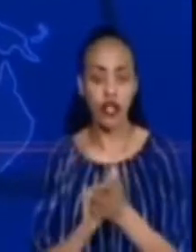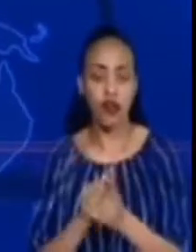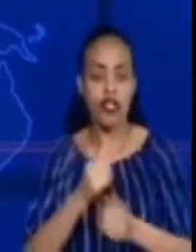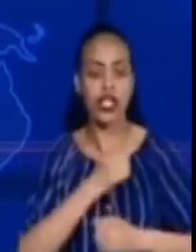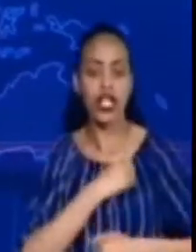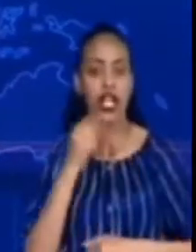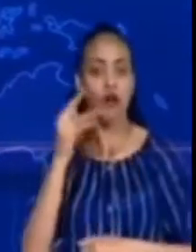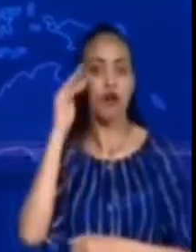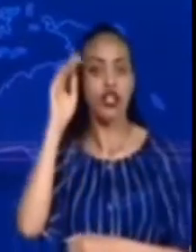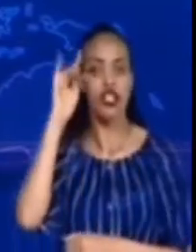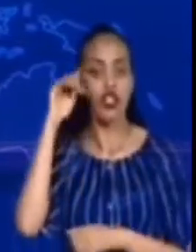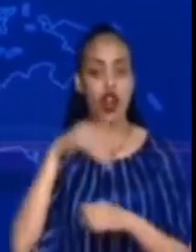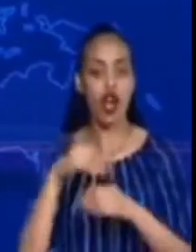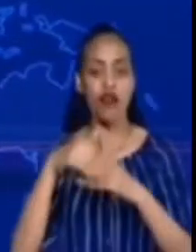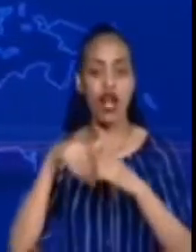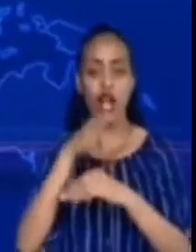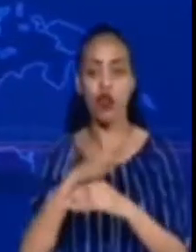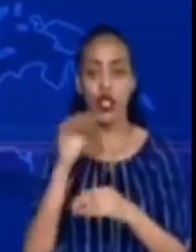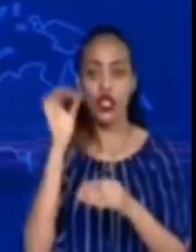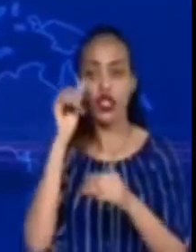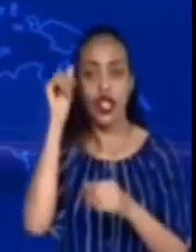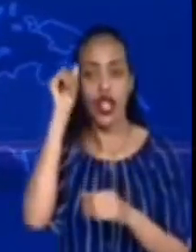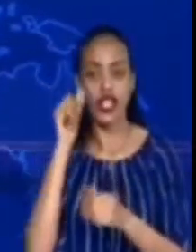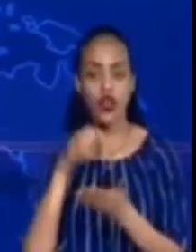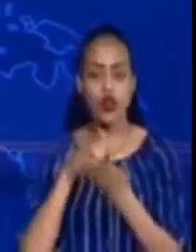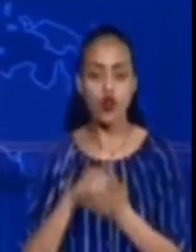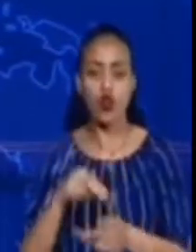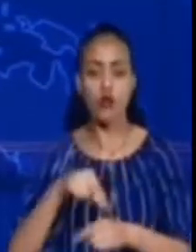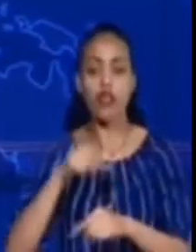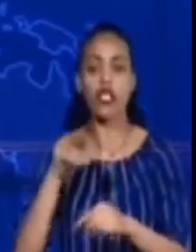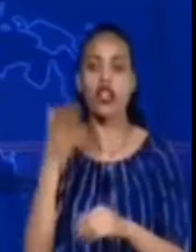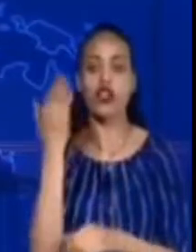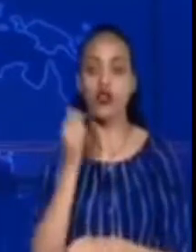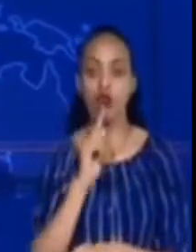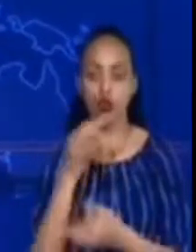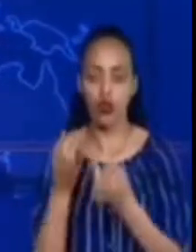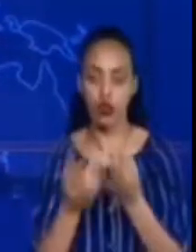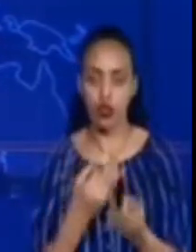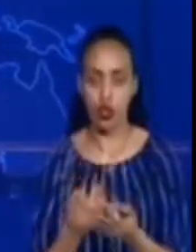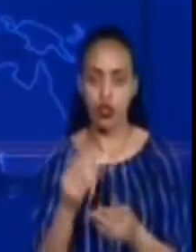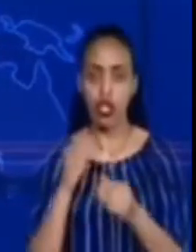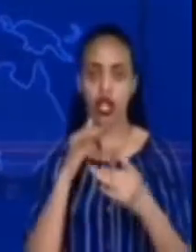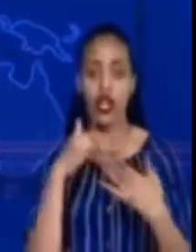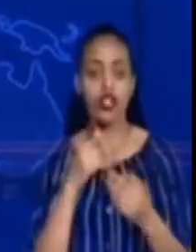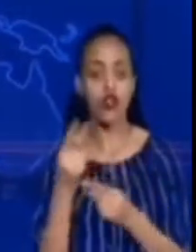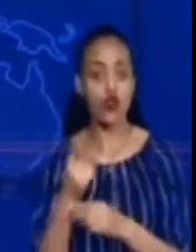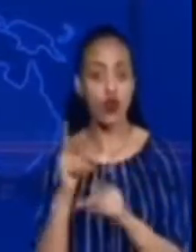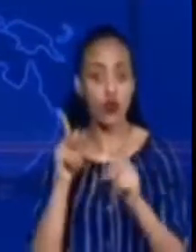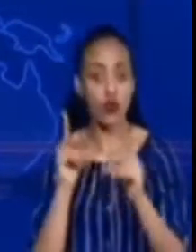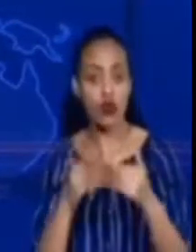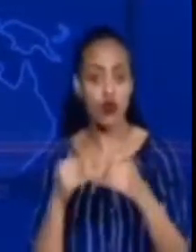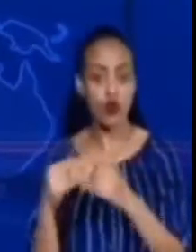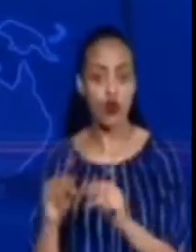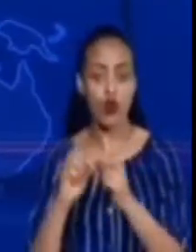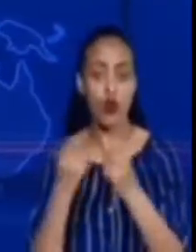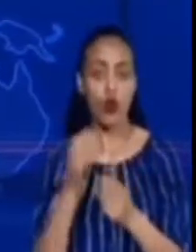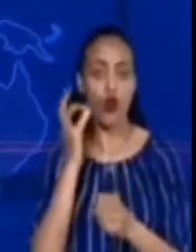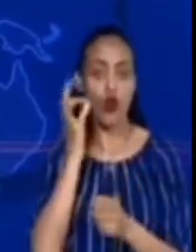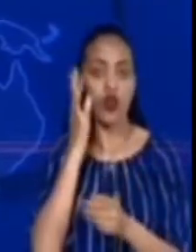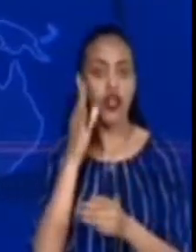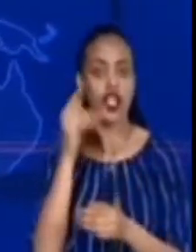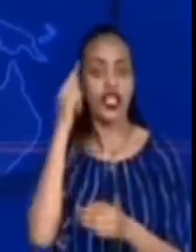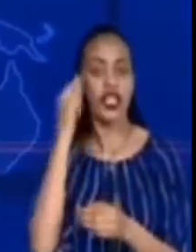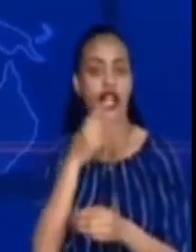ለምን ዶክተር ዘበነ ነው የምትናገረው ለምን ዘበነ የምትናገረው ኦሮሞ ስለሆነ አንተ ጥላቻ